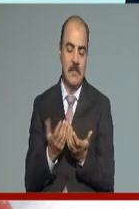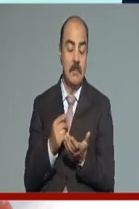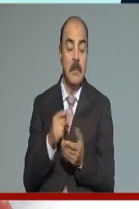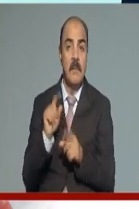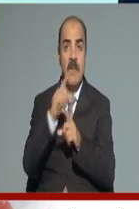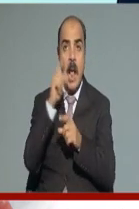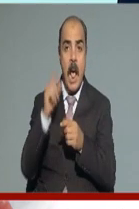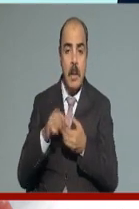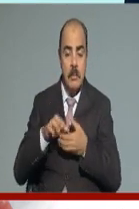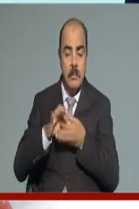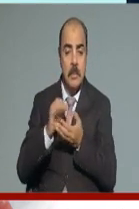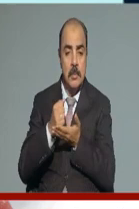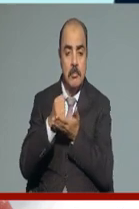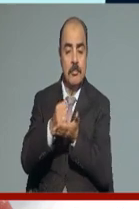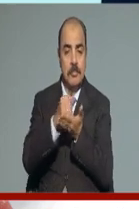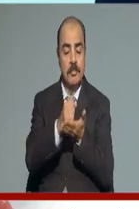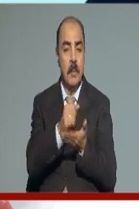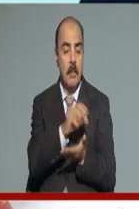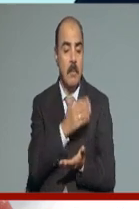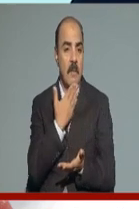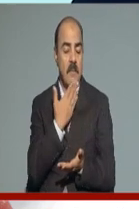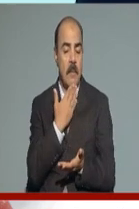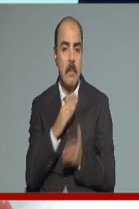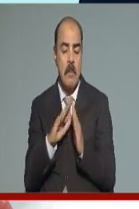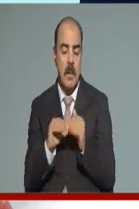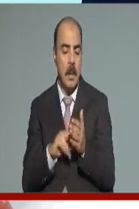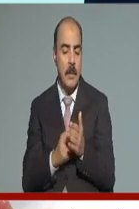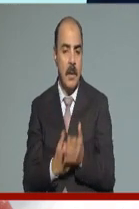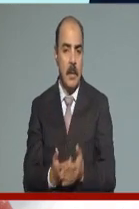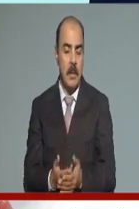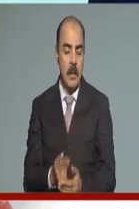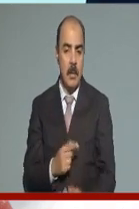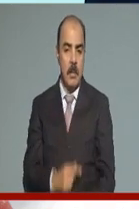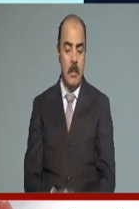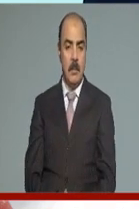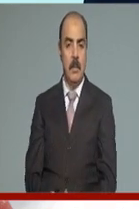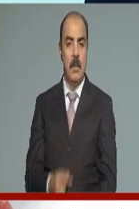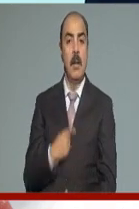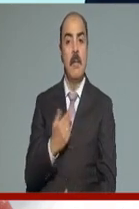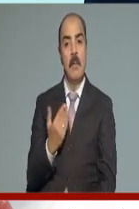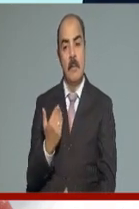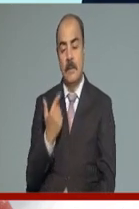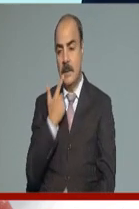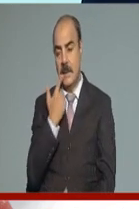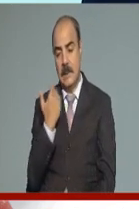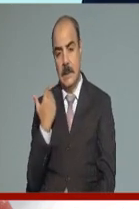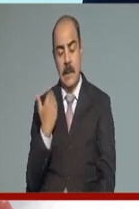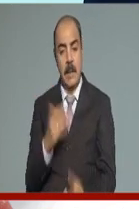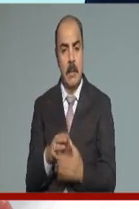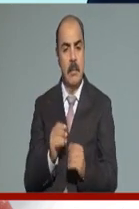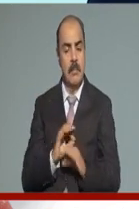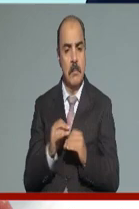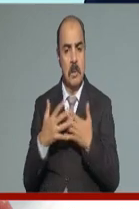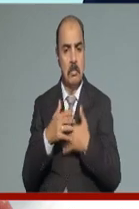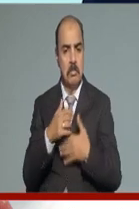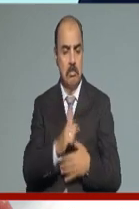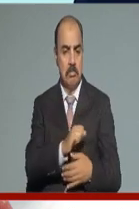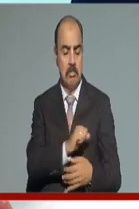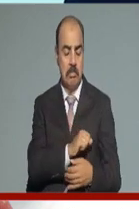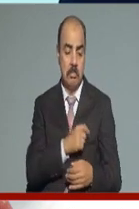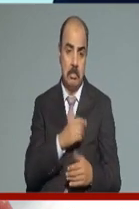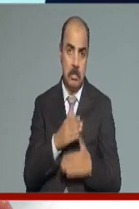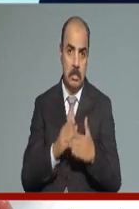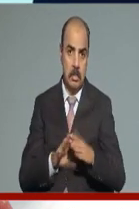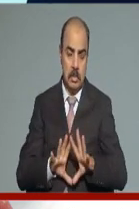يعني في الدول الافريقيه ومنها مصر الحقيقه احنا يمكن الفتره سنوات الماضيه استثمرنا بشكل كبير جدا في البنيه